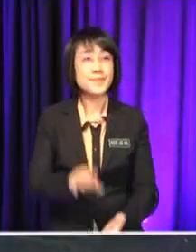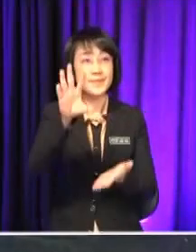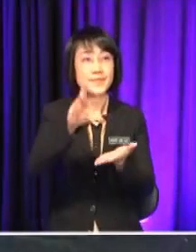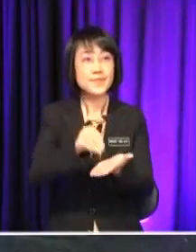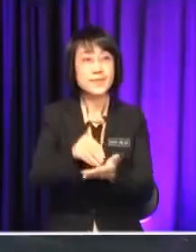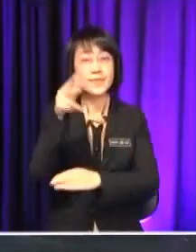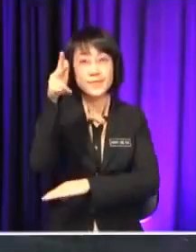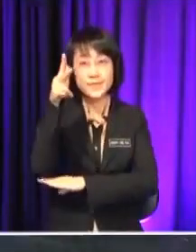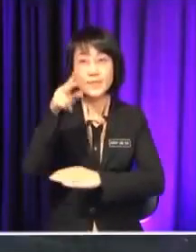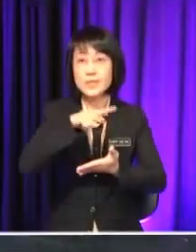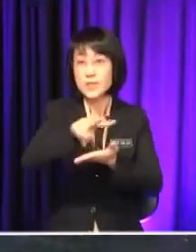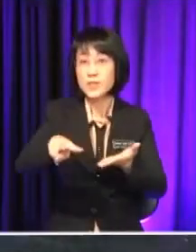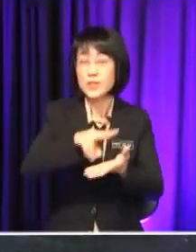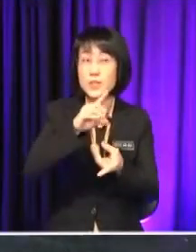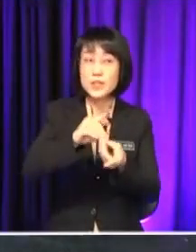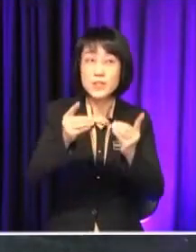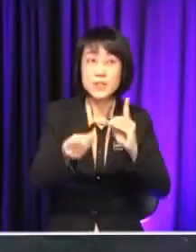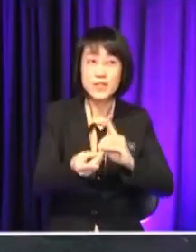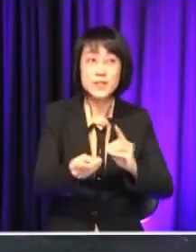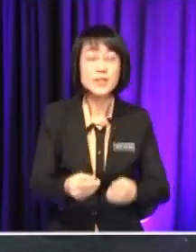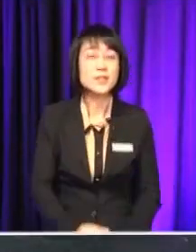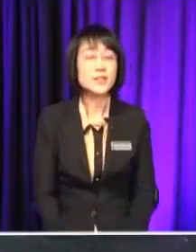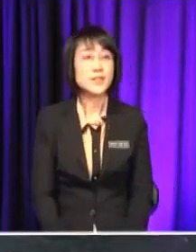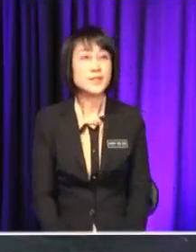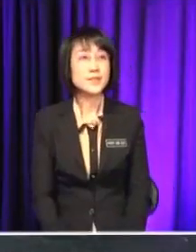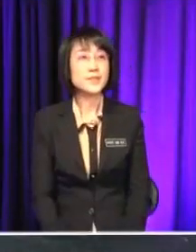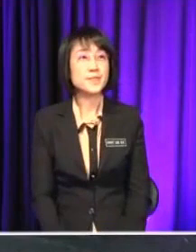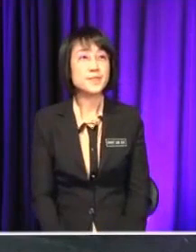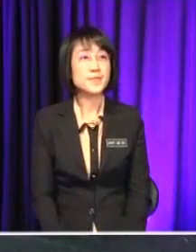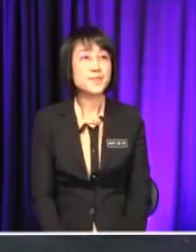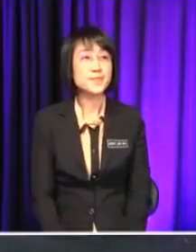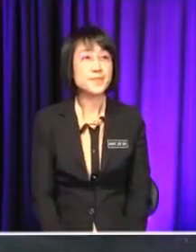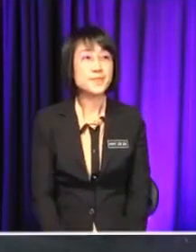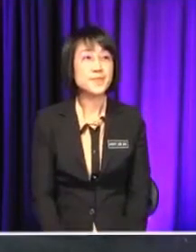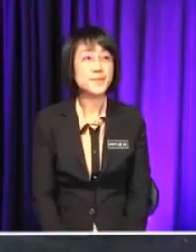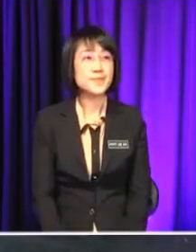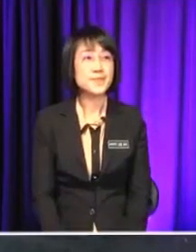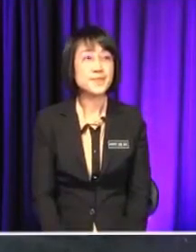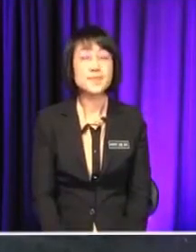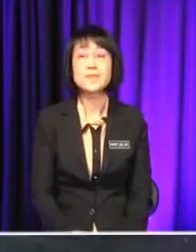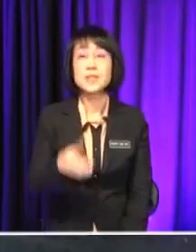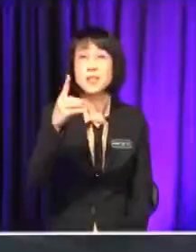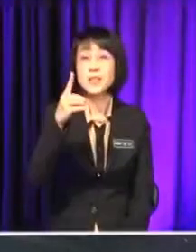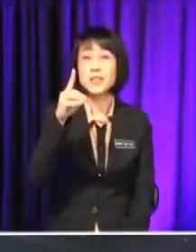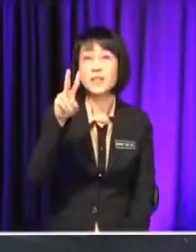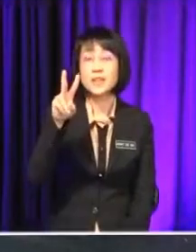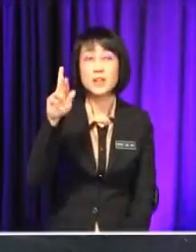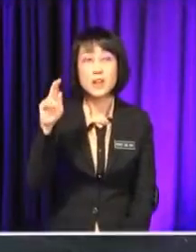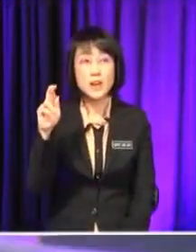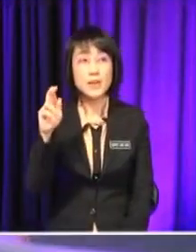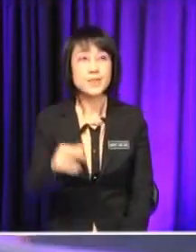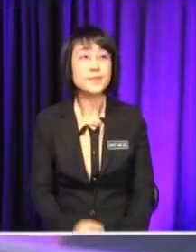nih dalam bahasa Inggrisnya adalah digital video recode ataupun DVR jadi Apa fungsi dia